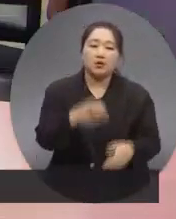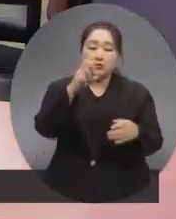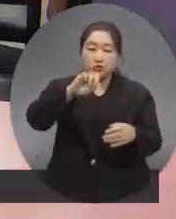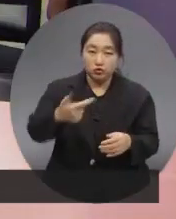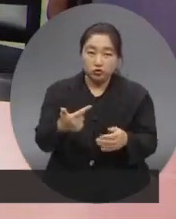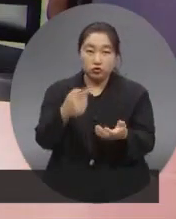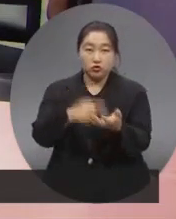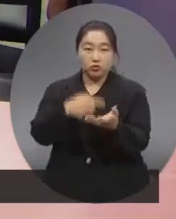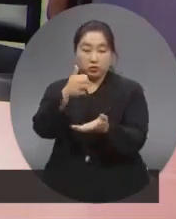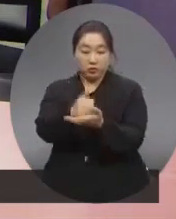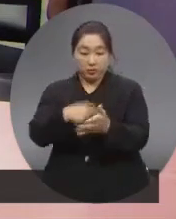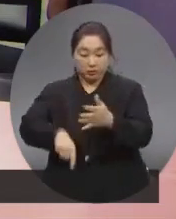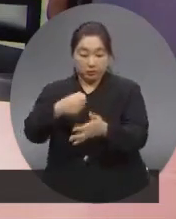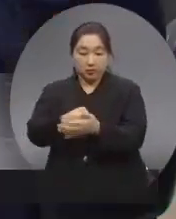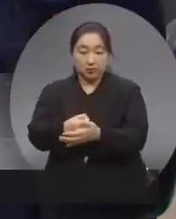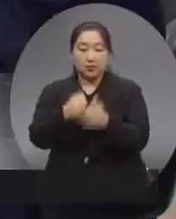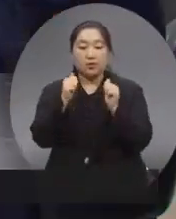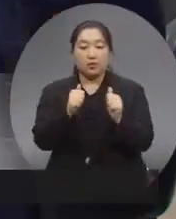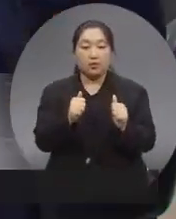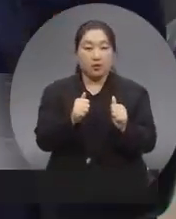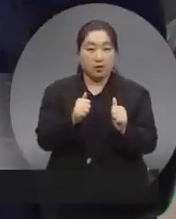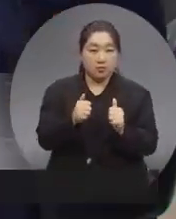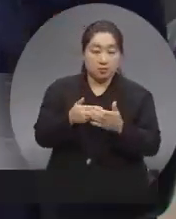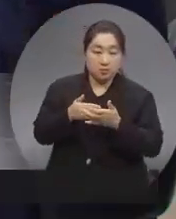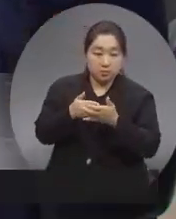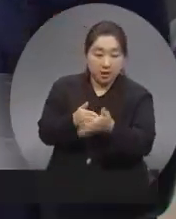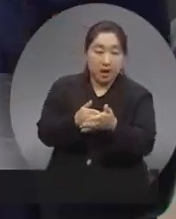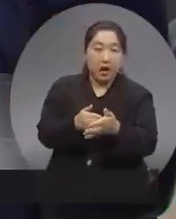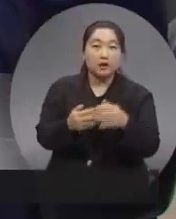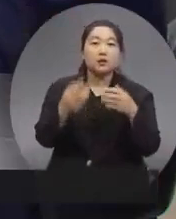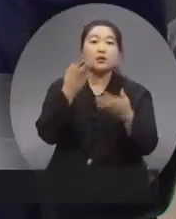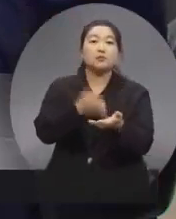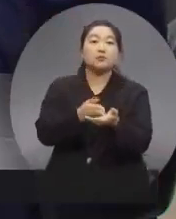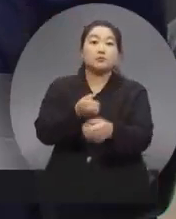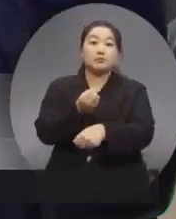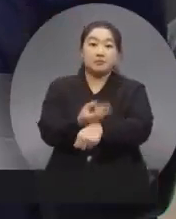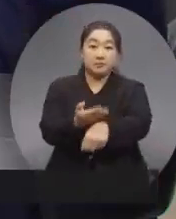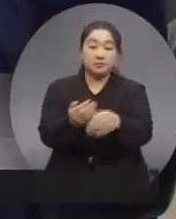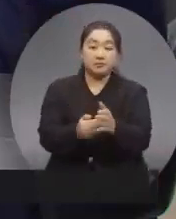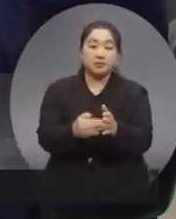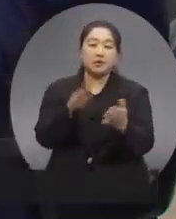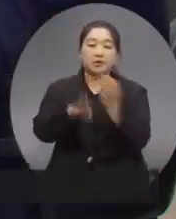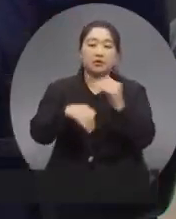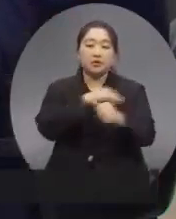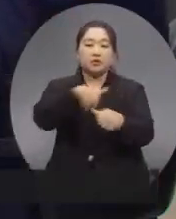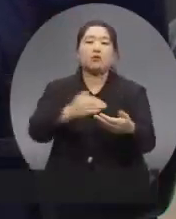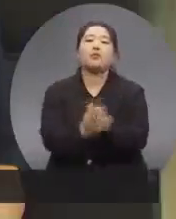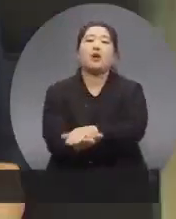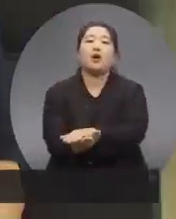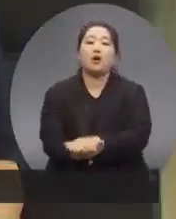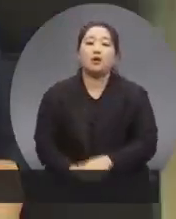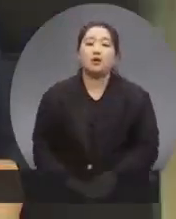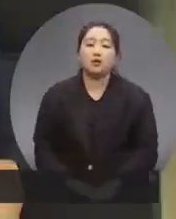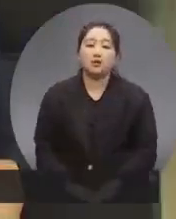윤광로 사무총장 내정자가 법적 대응에 나선다는 MBC 보도 이후 상황은 다시 급변했습니다